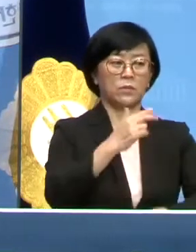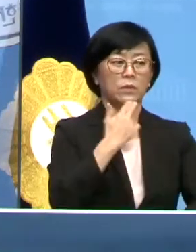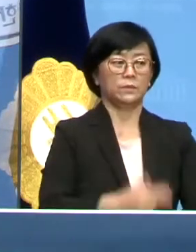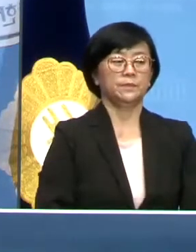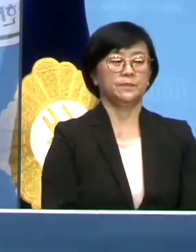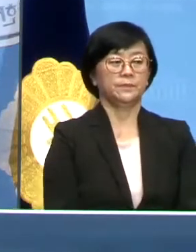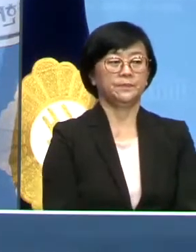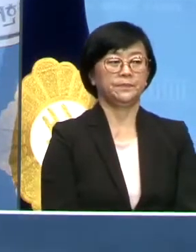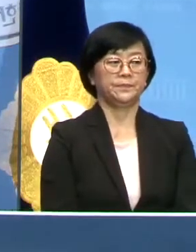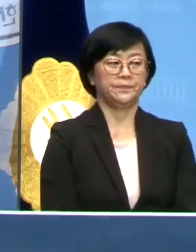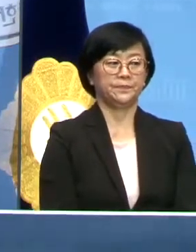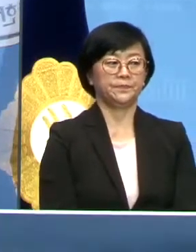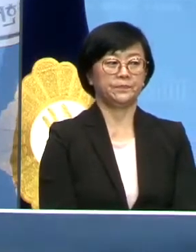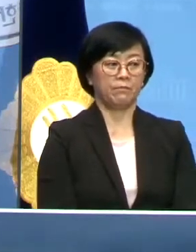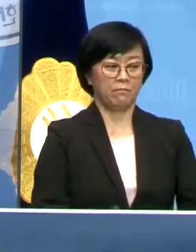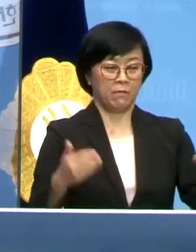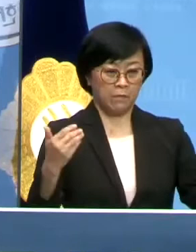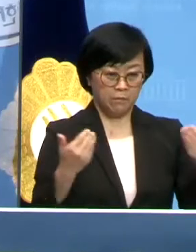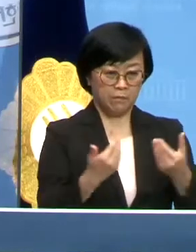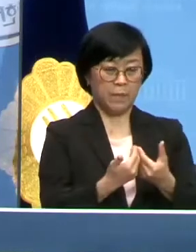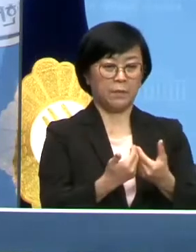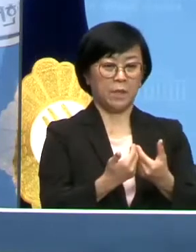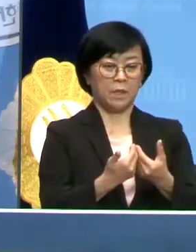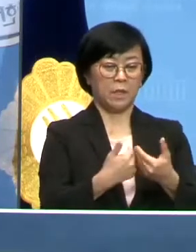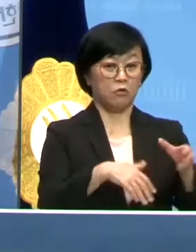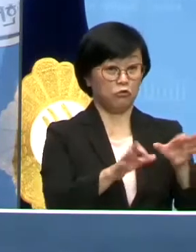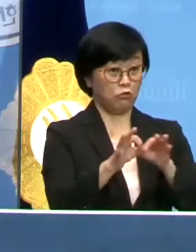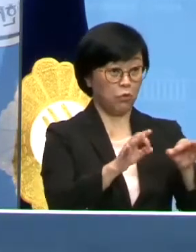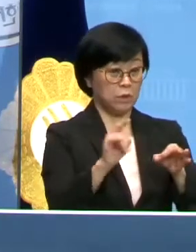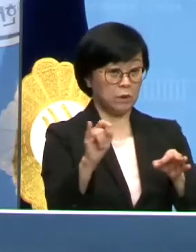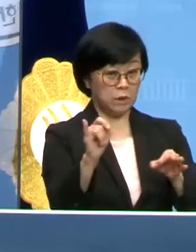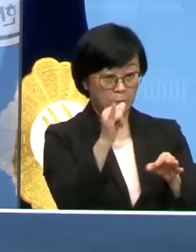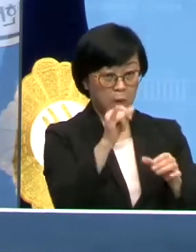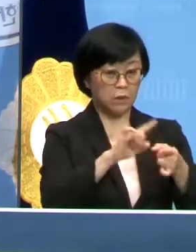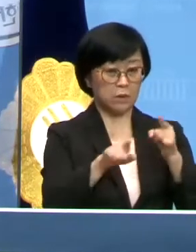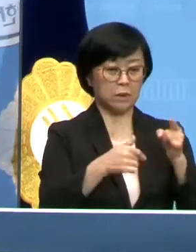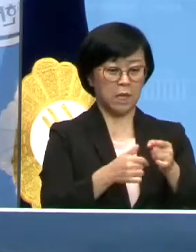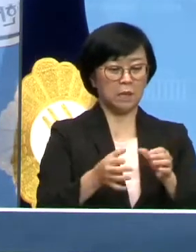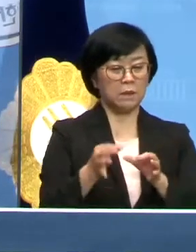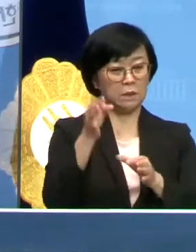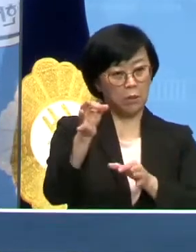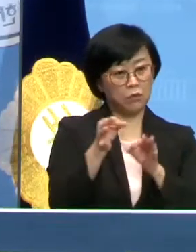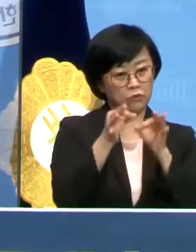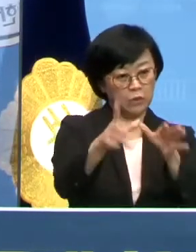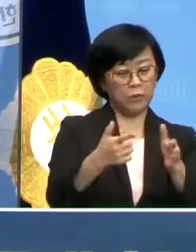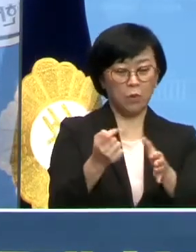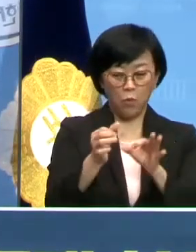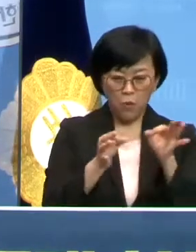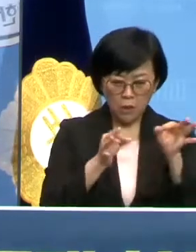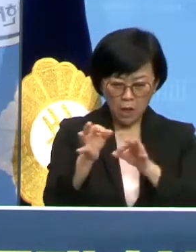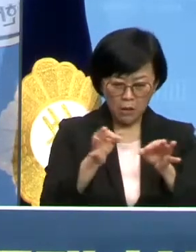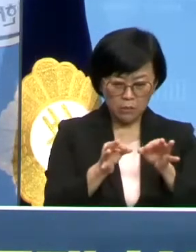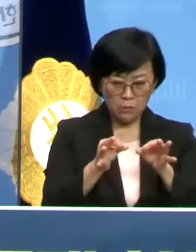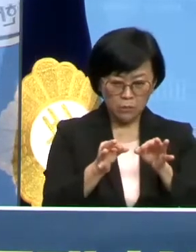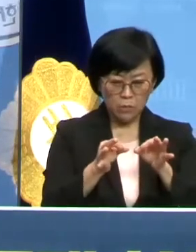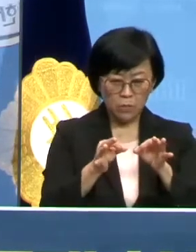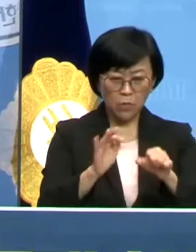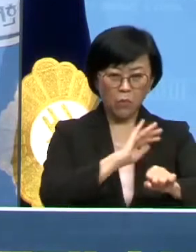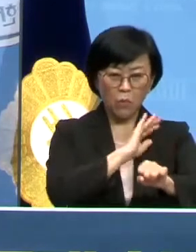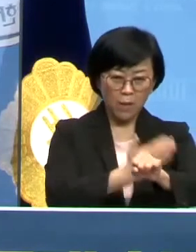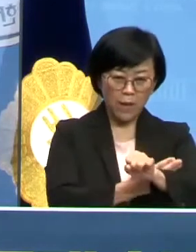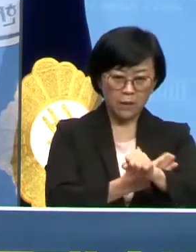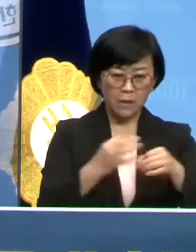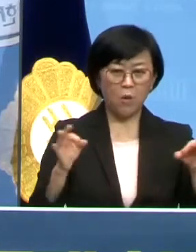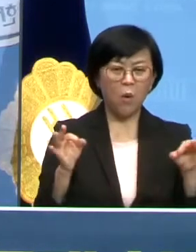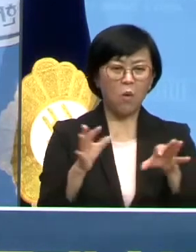않습니다 반면에 유통 재벌 들의 자본이 투여해서 골목상권을 말살 했든 할 것이 확실한